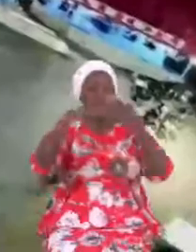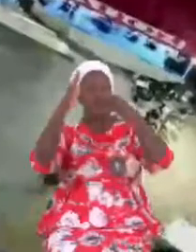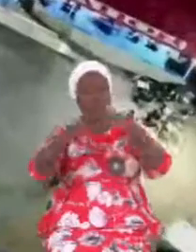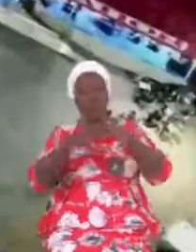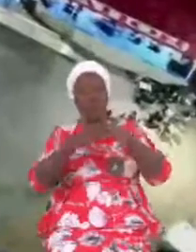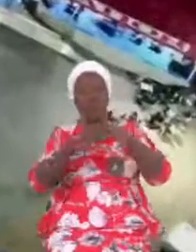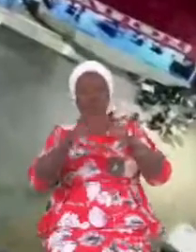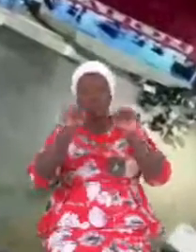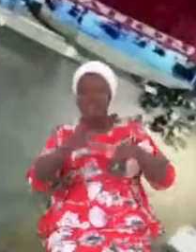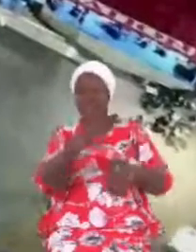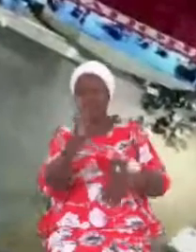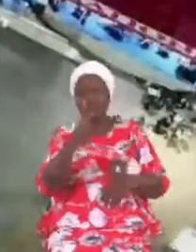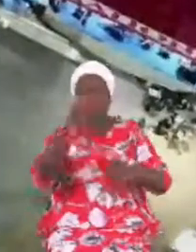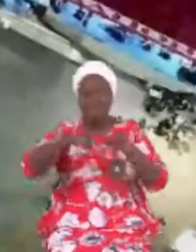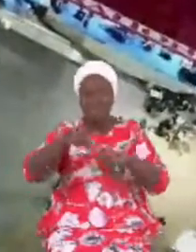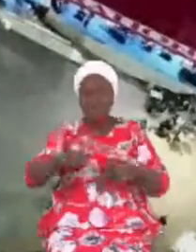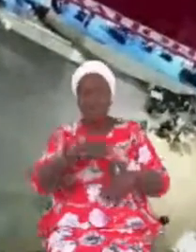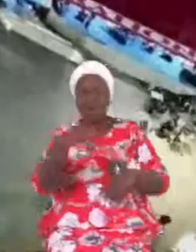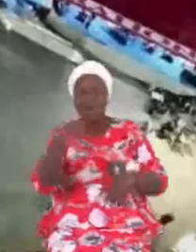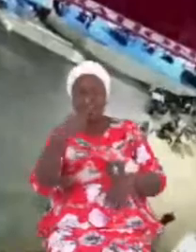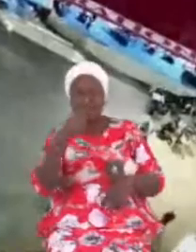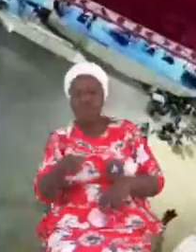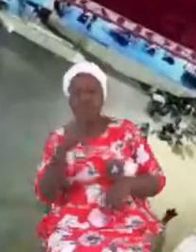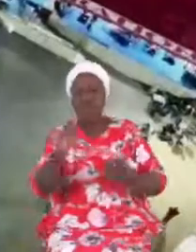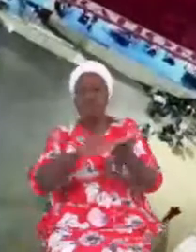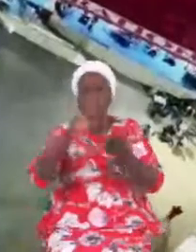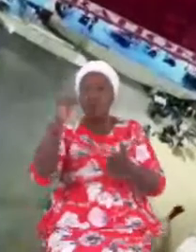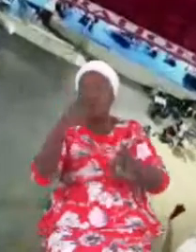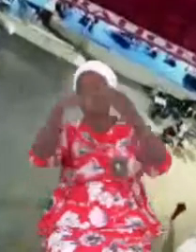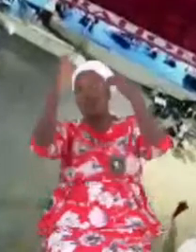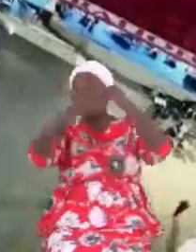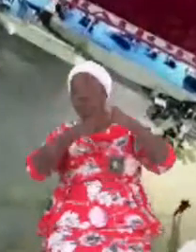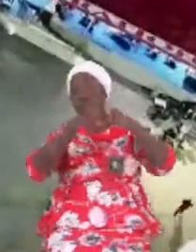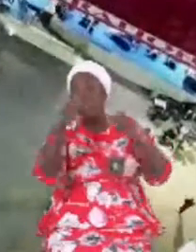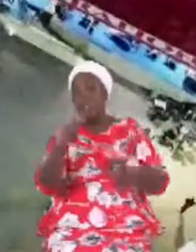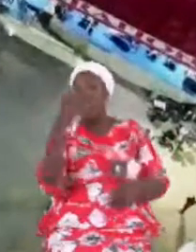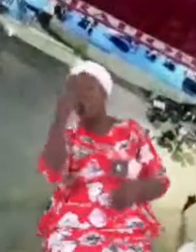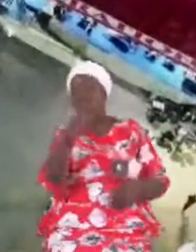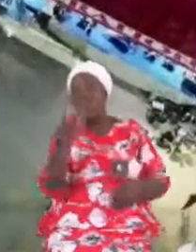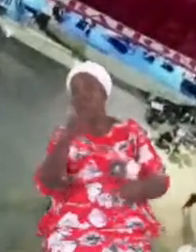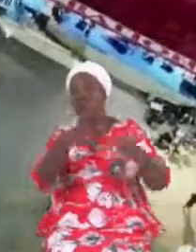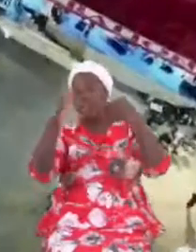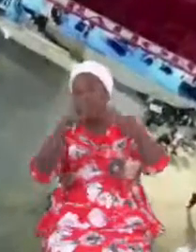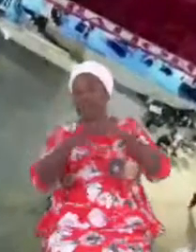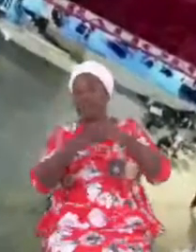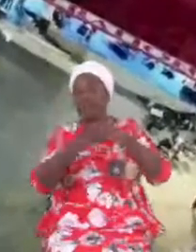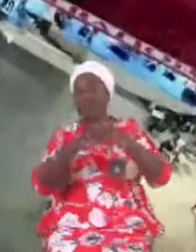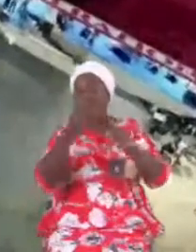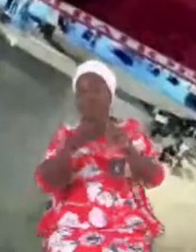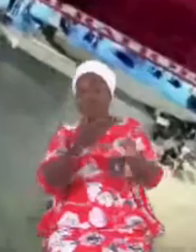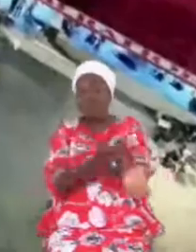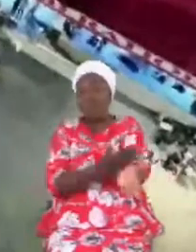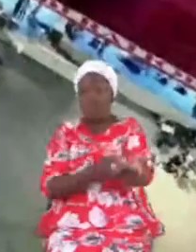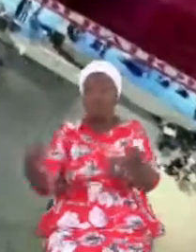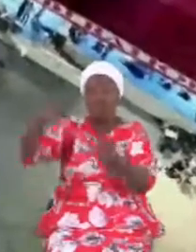que quelqu'un peut s'asseoir et vous dire, vous parlez de la gloire du ciel, vous parlez de la beauté du ciel, du matin jusqu'à